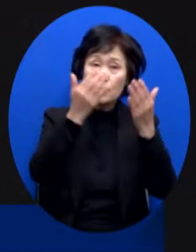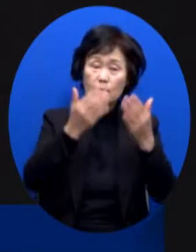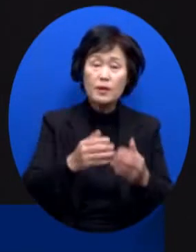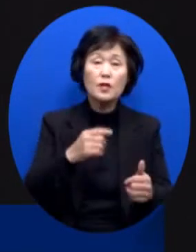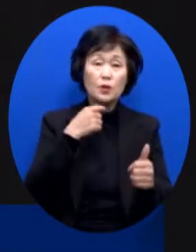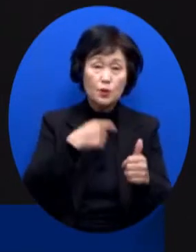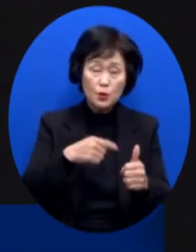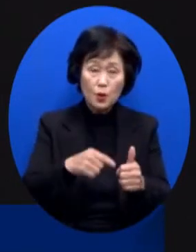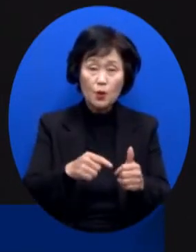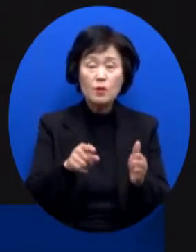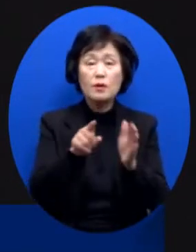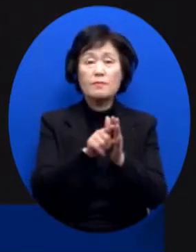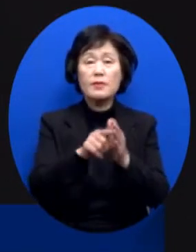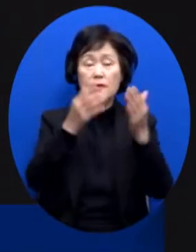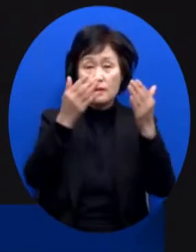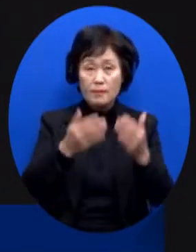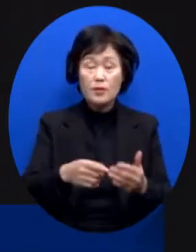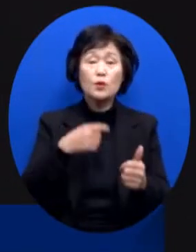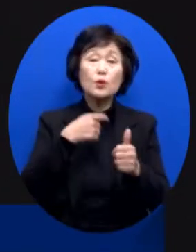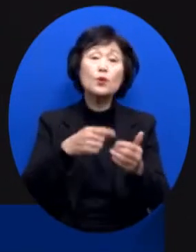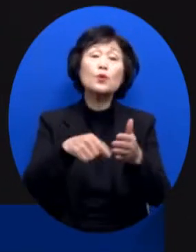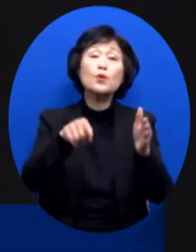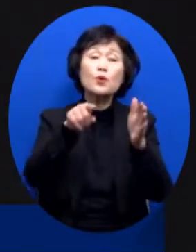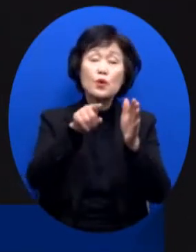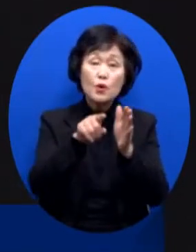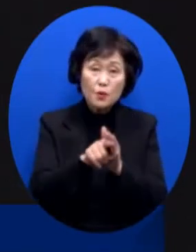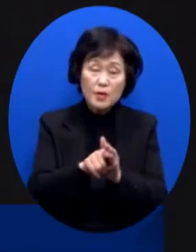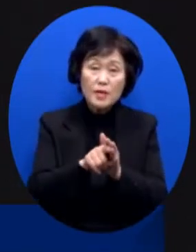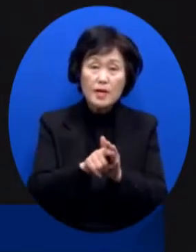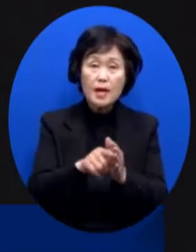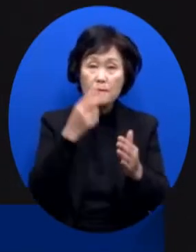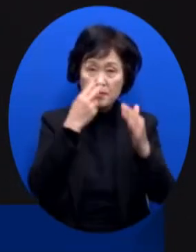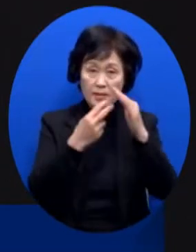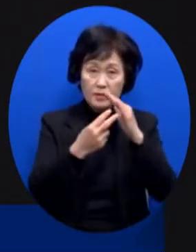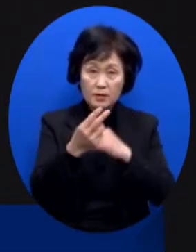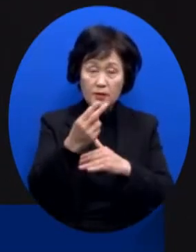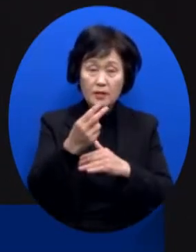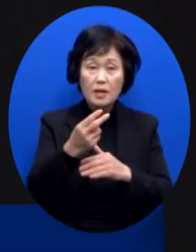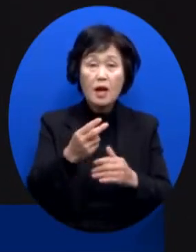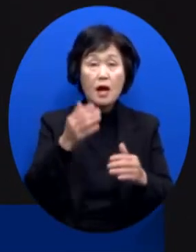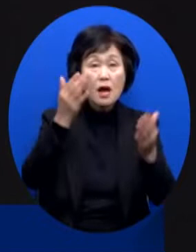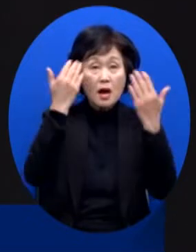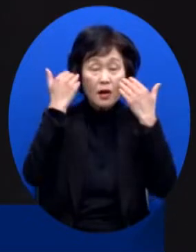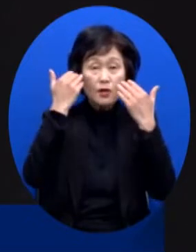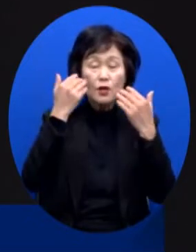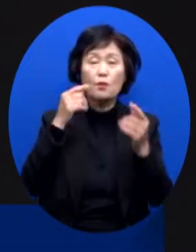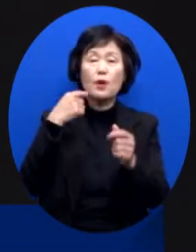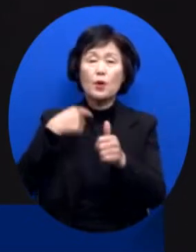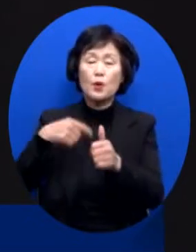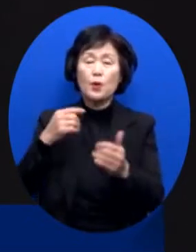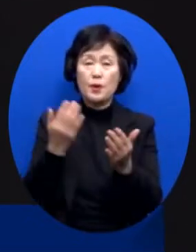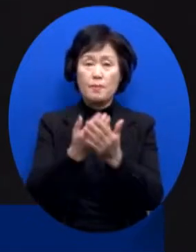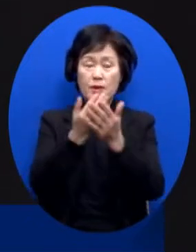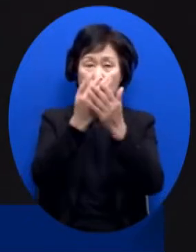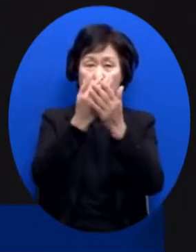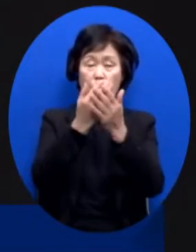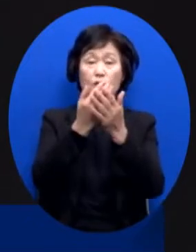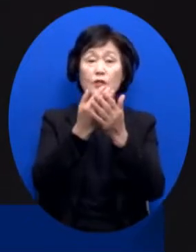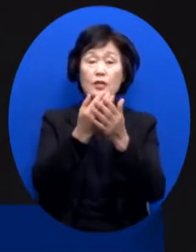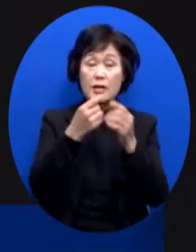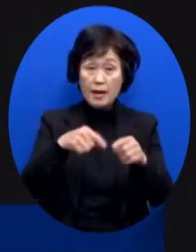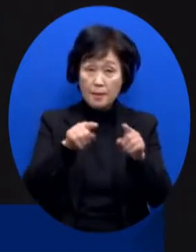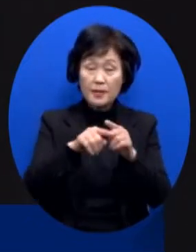출회 받는 교육을 위한 자정에 의존 학교와 교육의 발전을 이끌어갈 협력 의